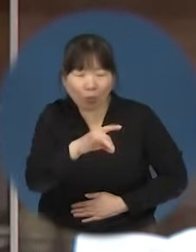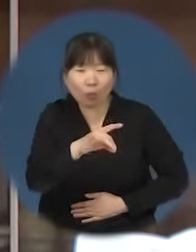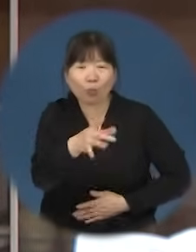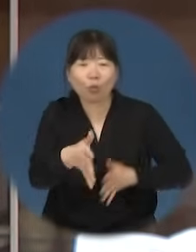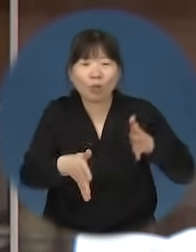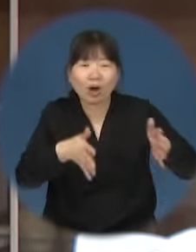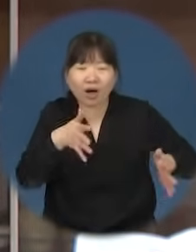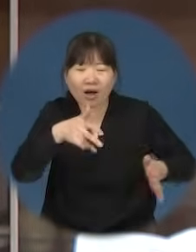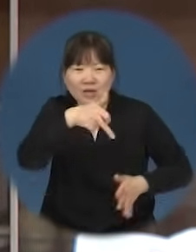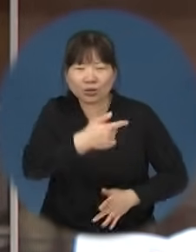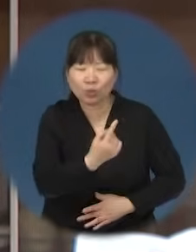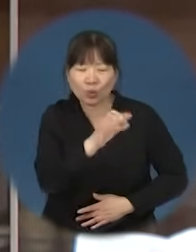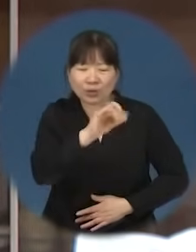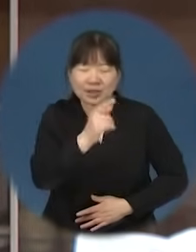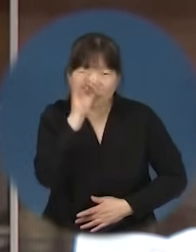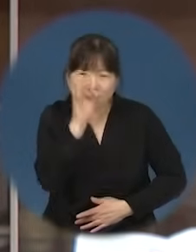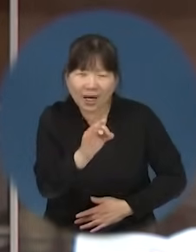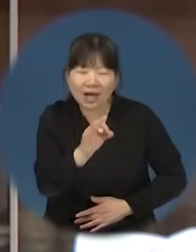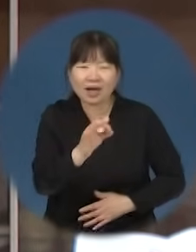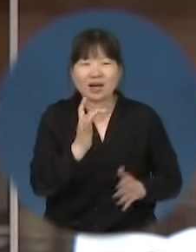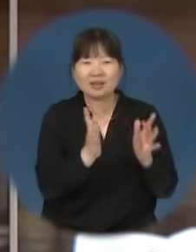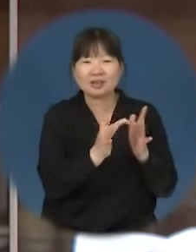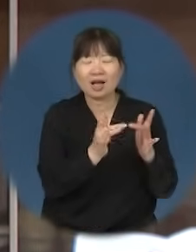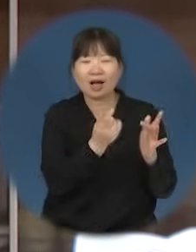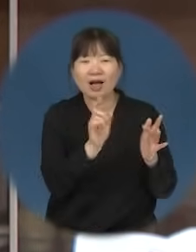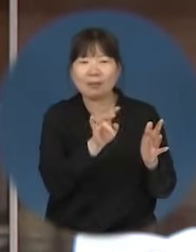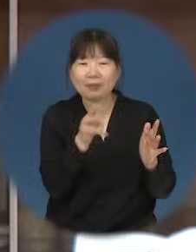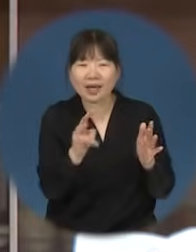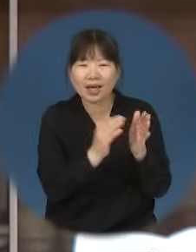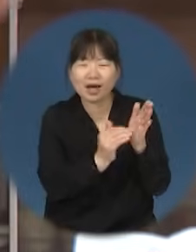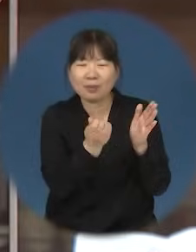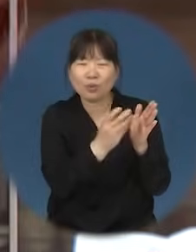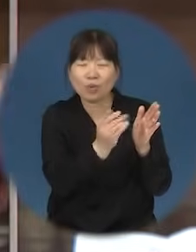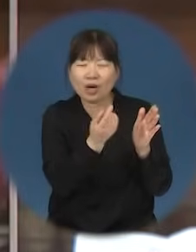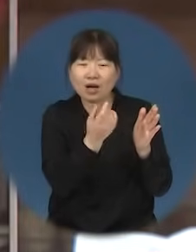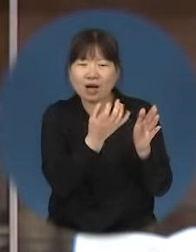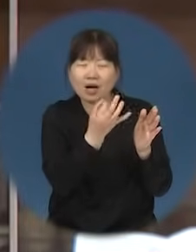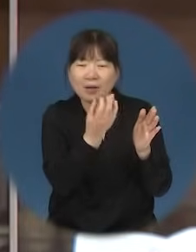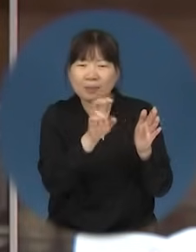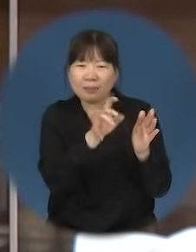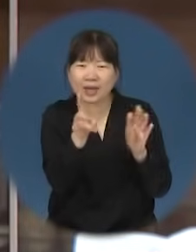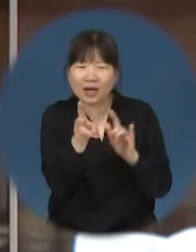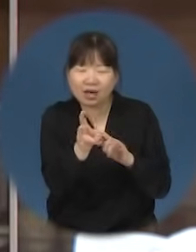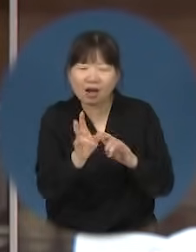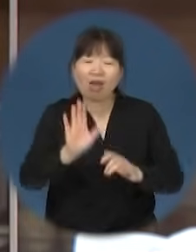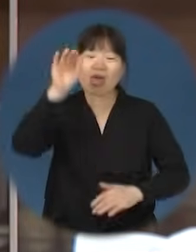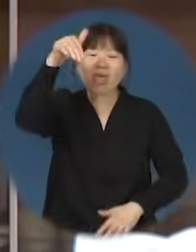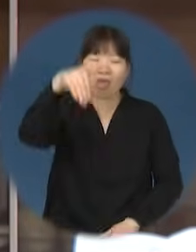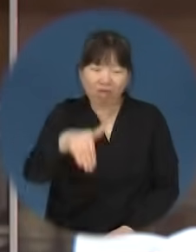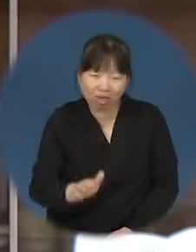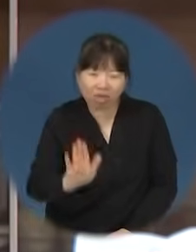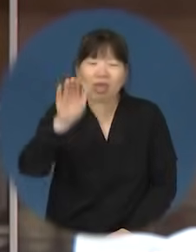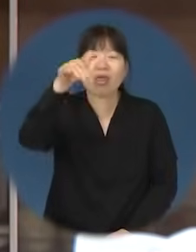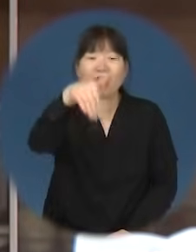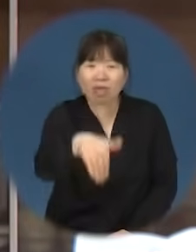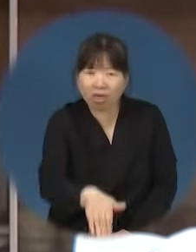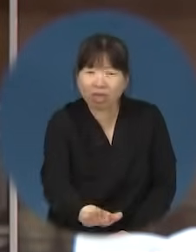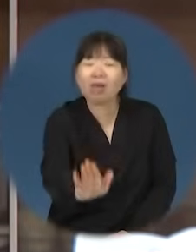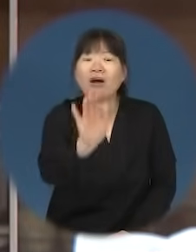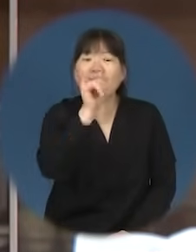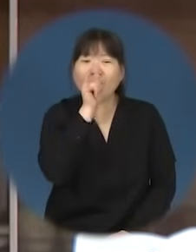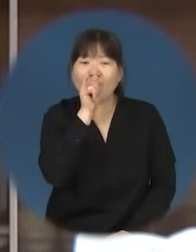말한 코인이 뭐냐 하는 그 가상화폐, 암호화폐, 암호자산들의 가격이 무슨 널뛰기를 하잖아요. 아 맞습니다. 왜냐하면